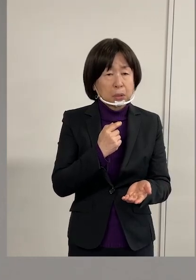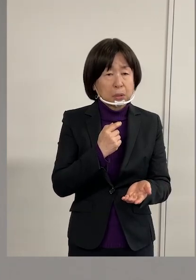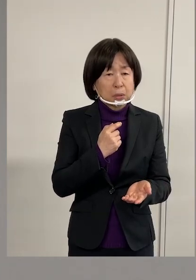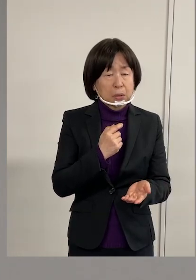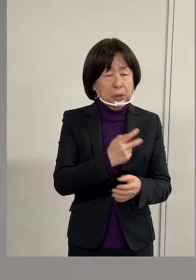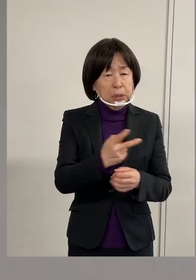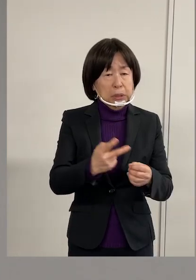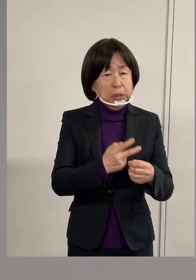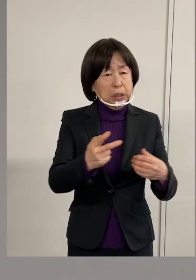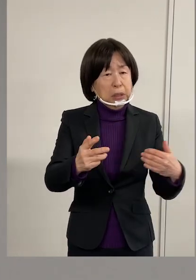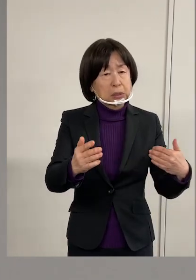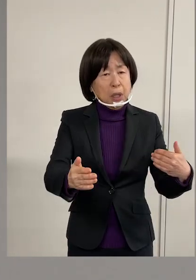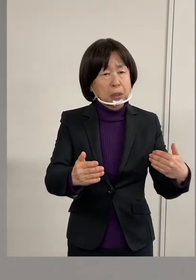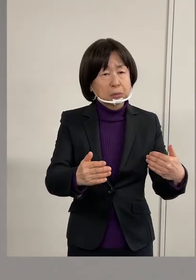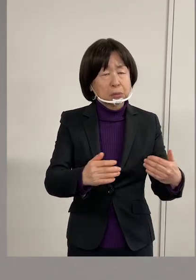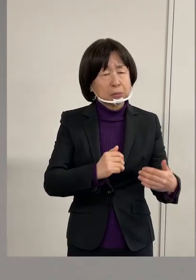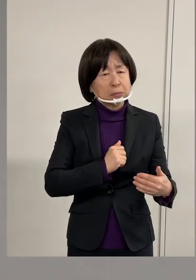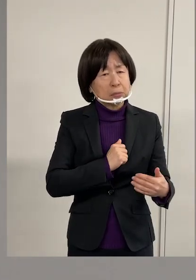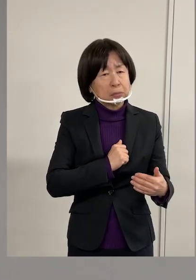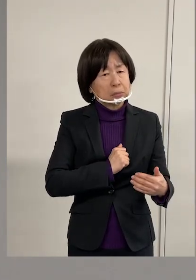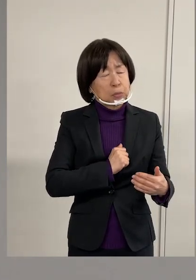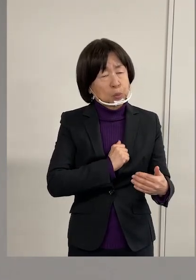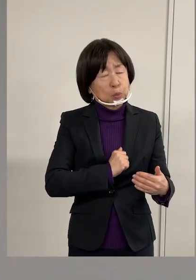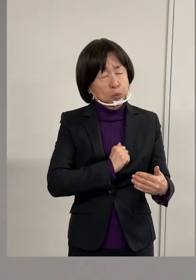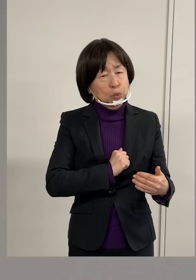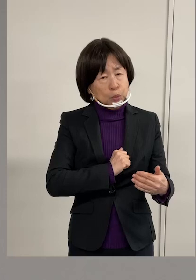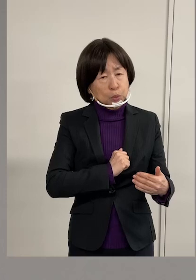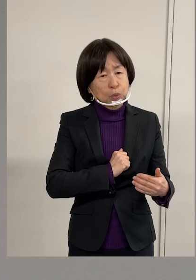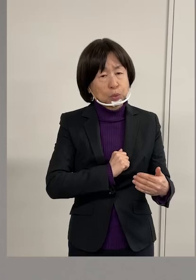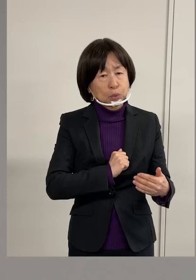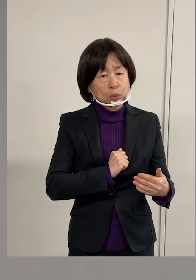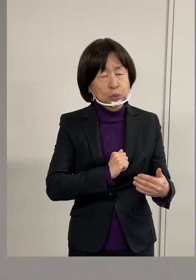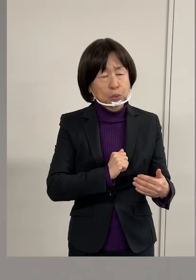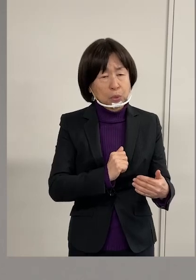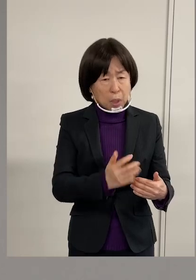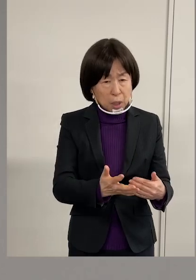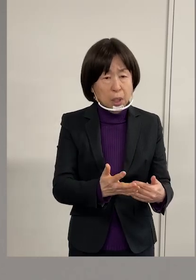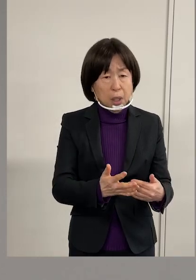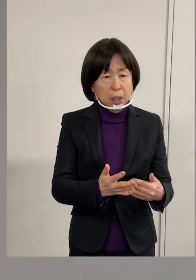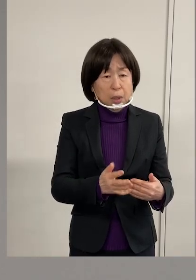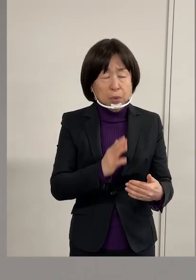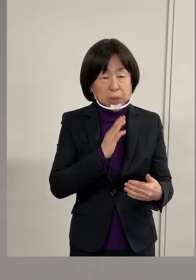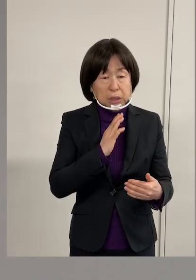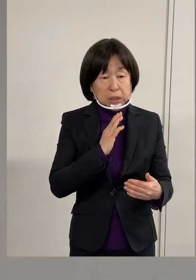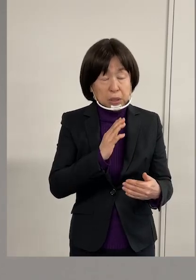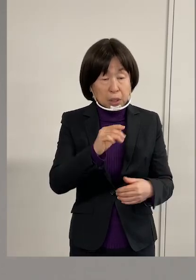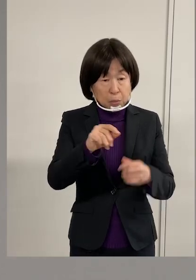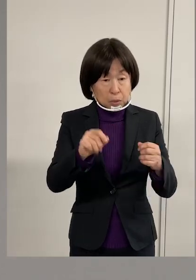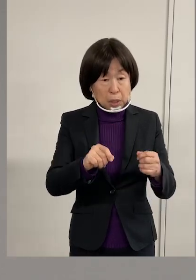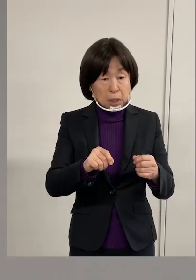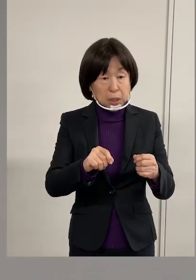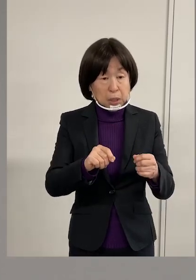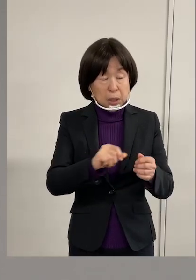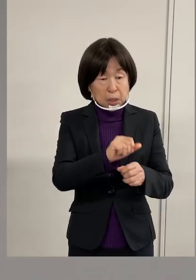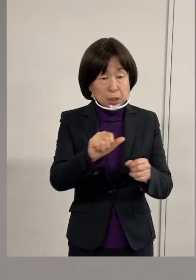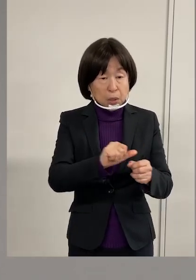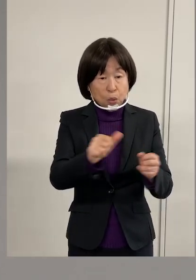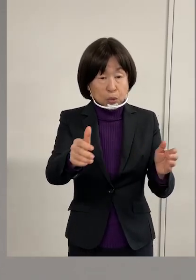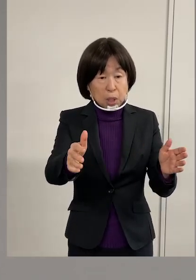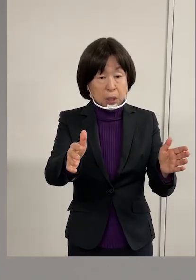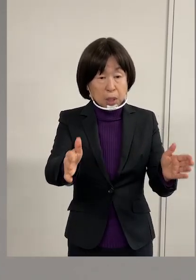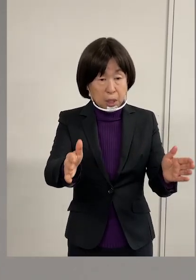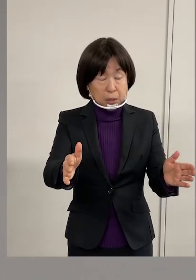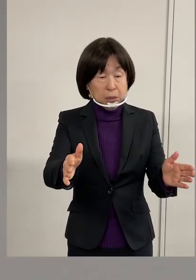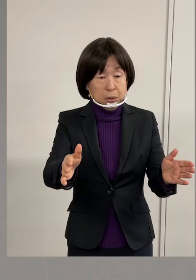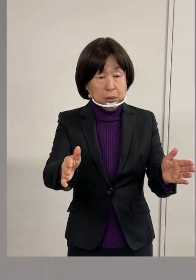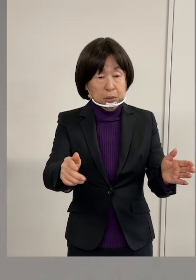2年ぐらいなんですよ。けど、現実で言うと約5年間ぐらい使ってるので、でそうすると5年間ぐらい下手した学校のグラウンド使え